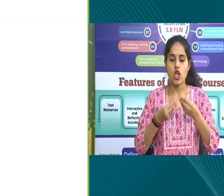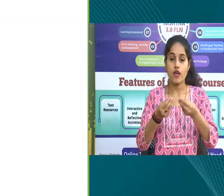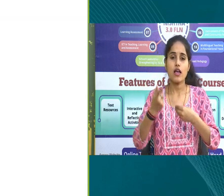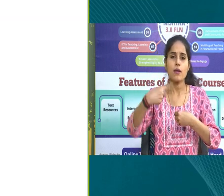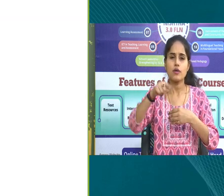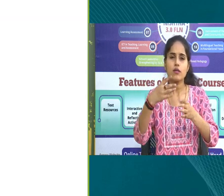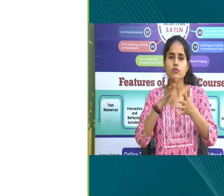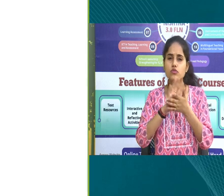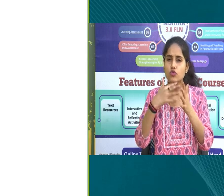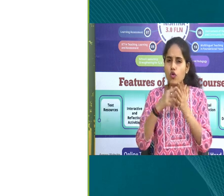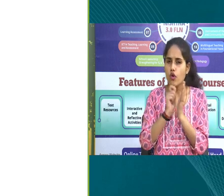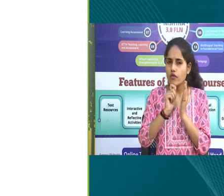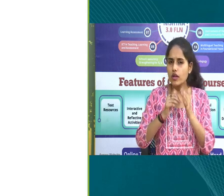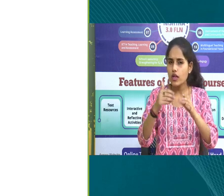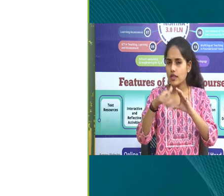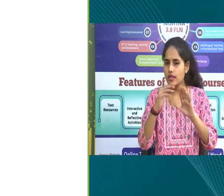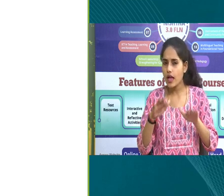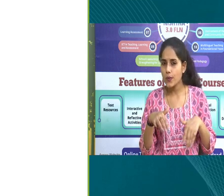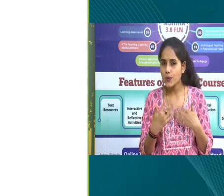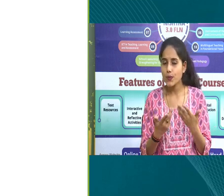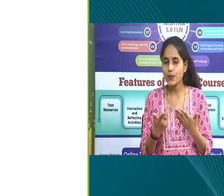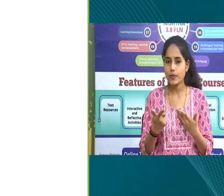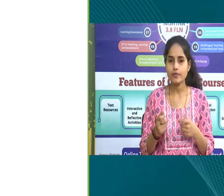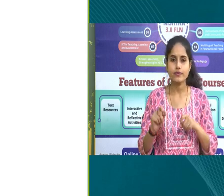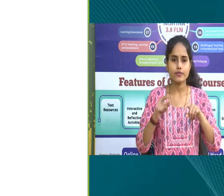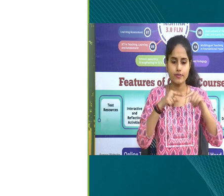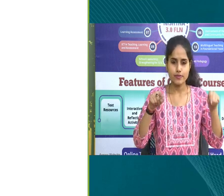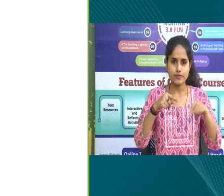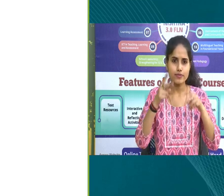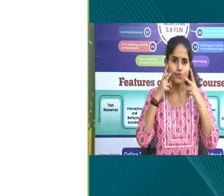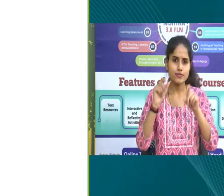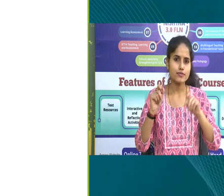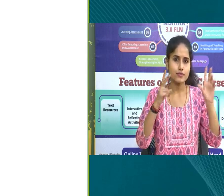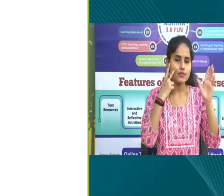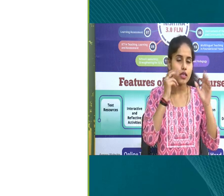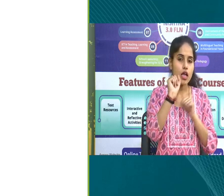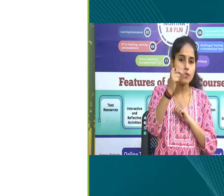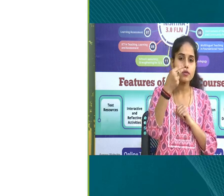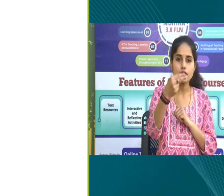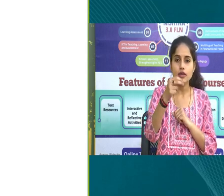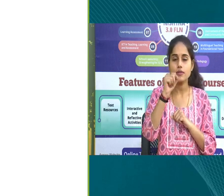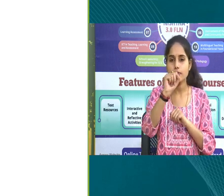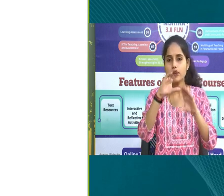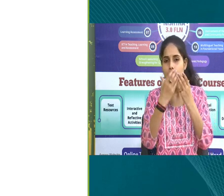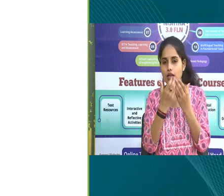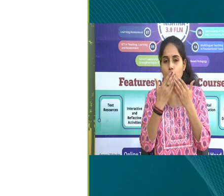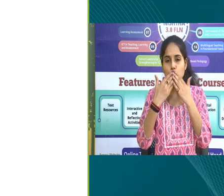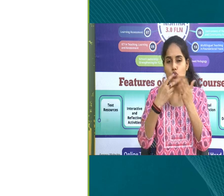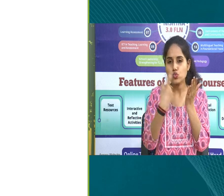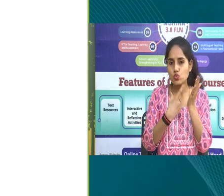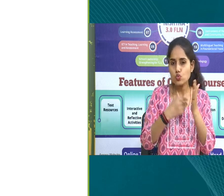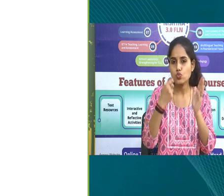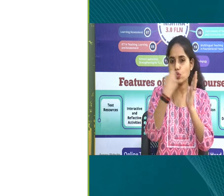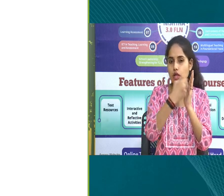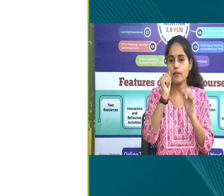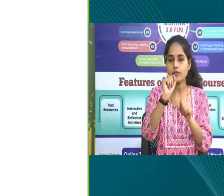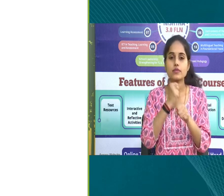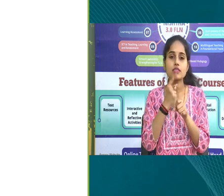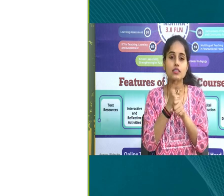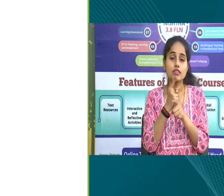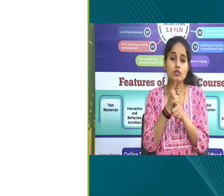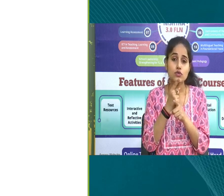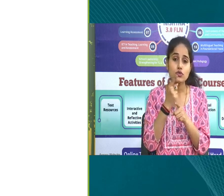है यह होमवर्क सबमिशन की स्लाइड आपको दिखाई दे रही है स्क्रीन पर जिसमें आप अपना नाम लिखेंगे अपनी क्लास अपने स्कूल का नाम एड्रेस और अपने टीचर का